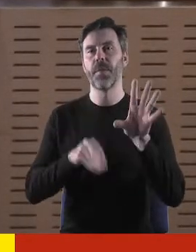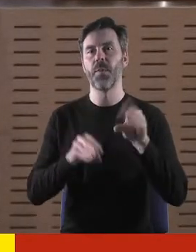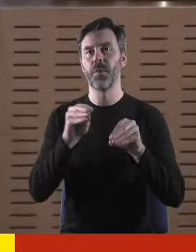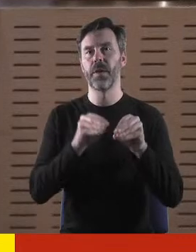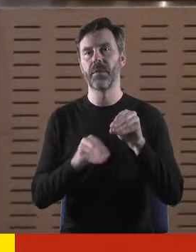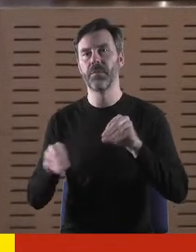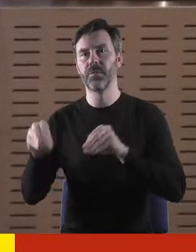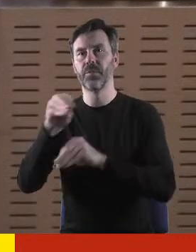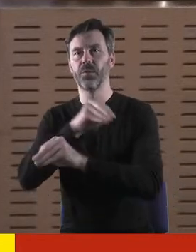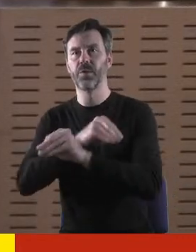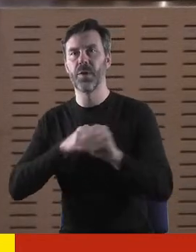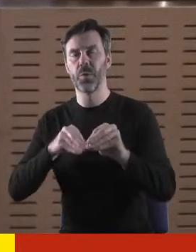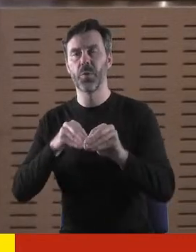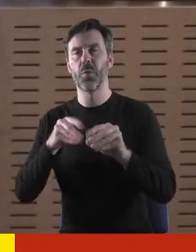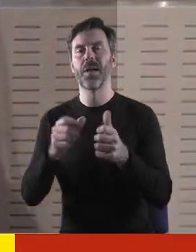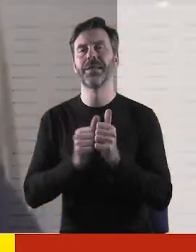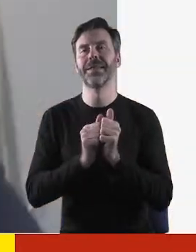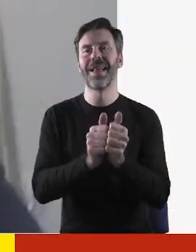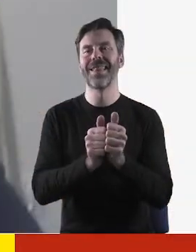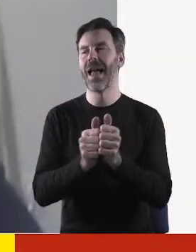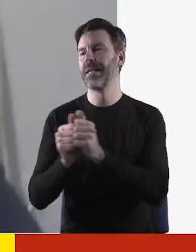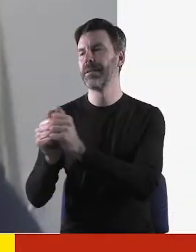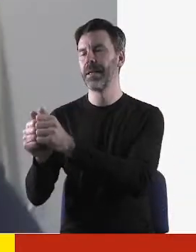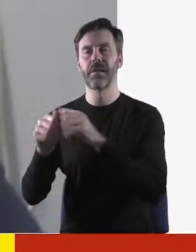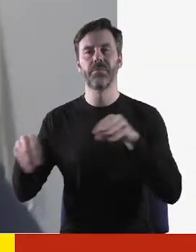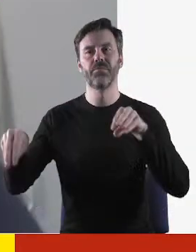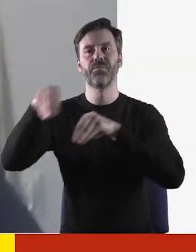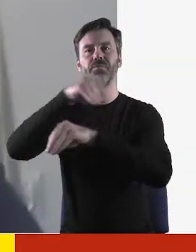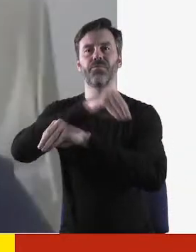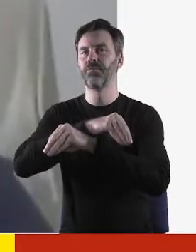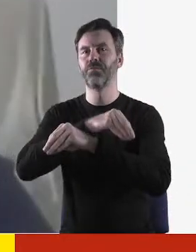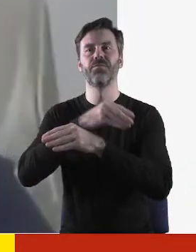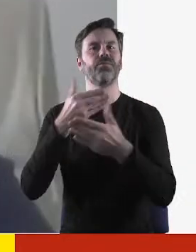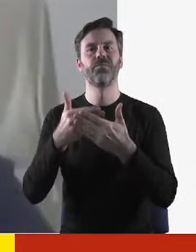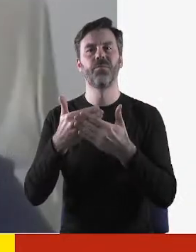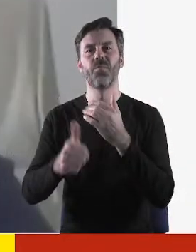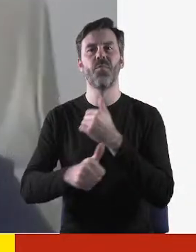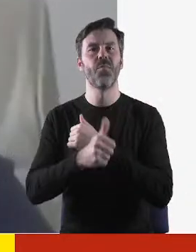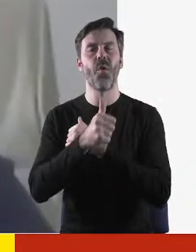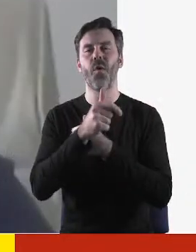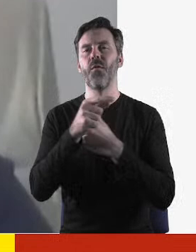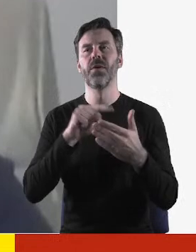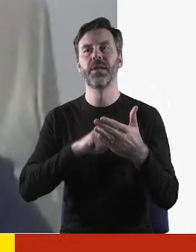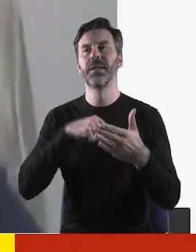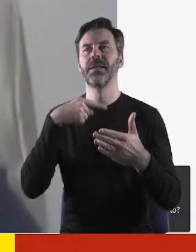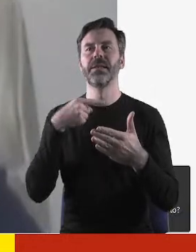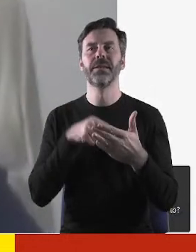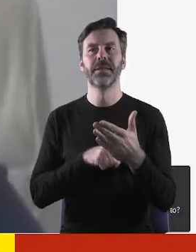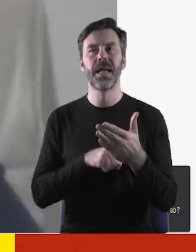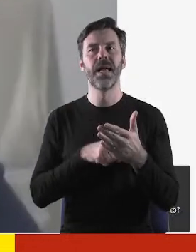na poszczególne zadania niewątpliwie są sprawy związane z jego celowym, racjonalnym i oszczędnym